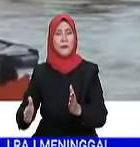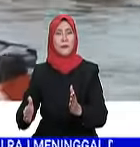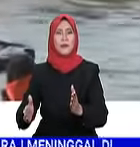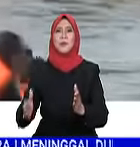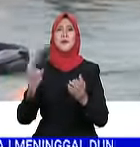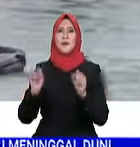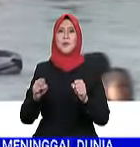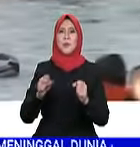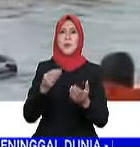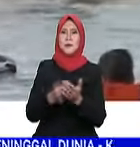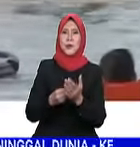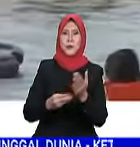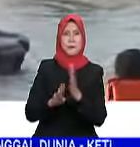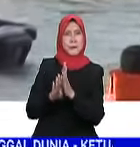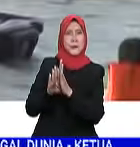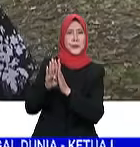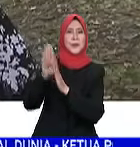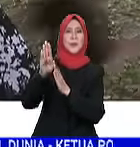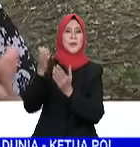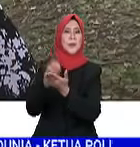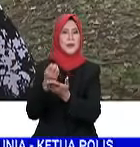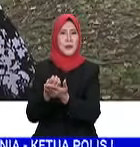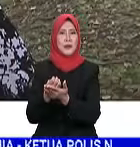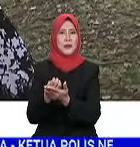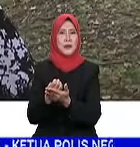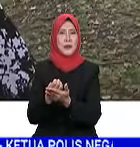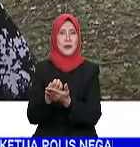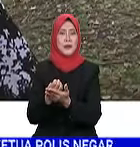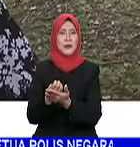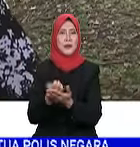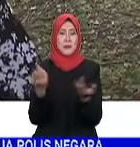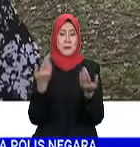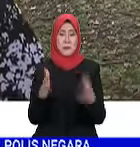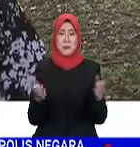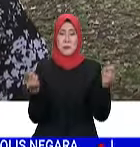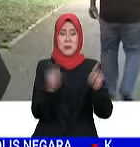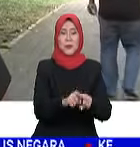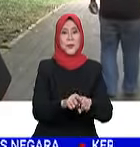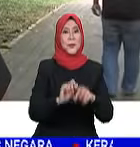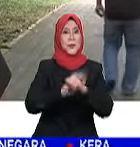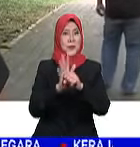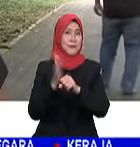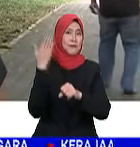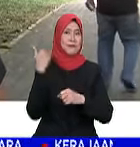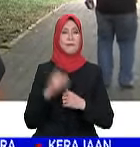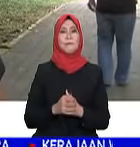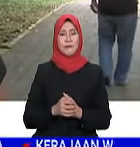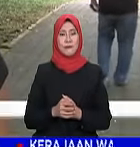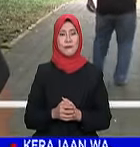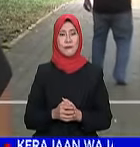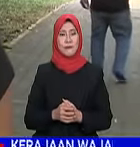dapat boost balik kita punya ekonomi selepas kita dilanda COVID-19. Ada berapa